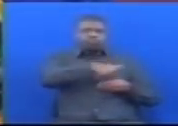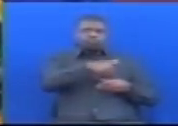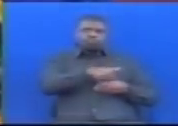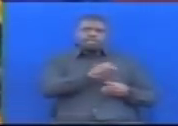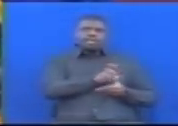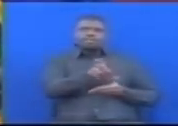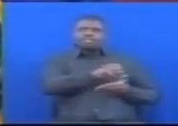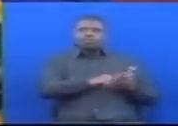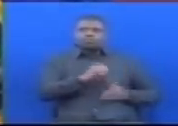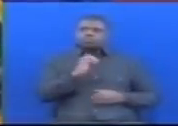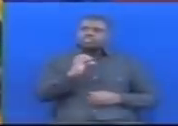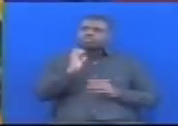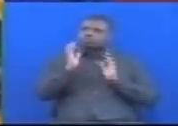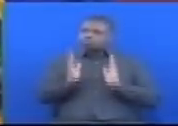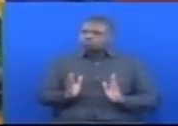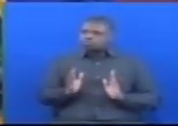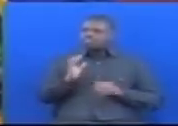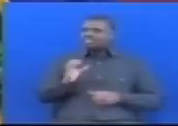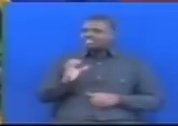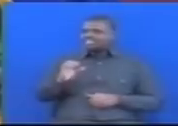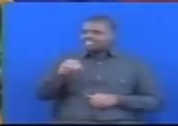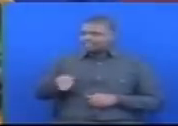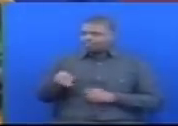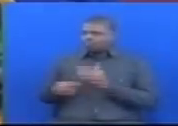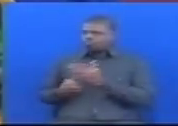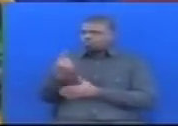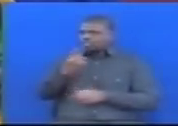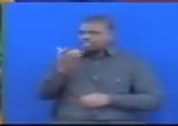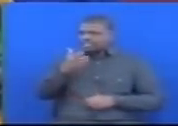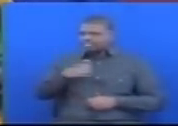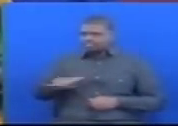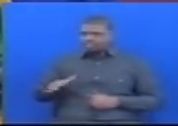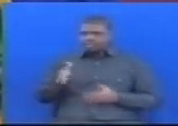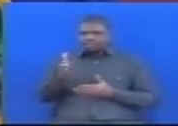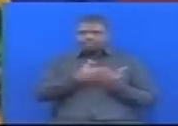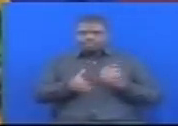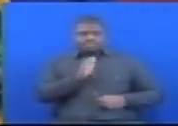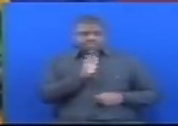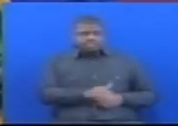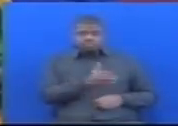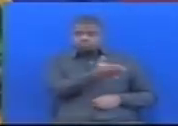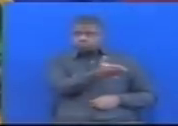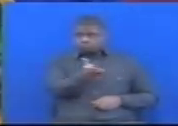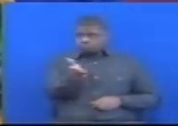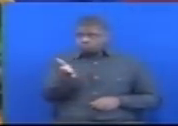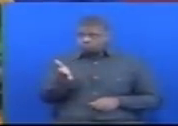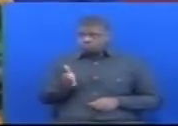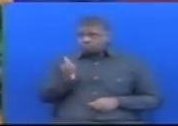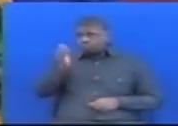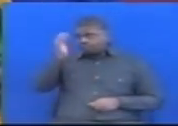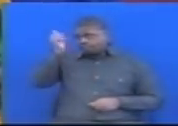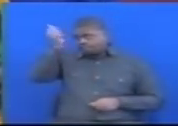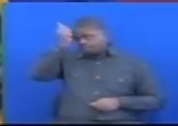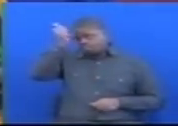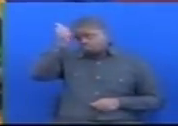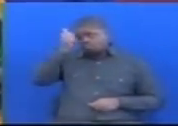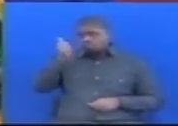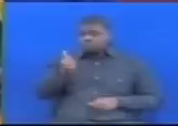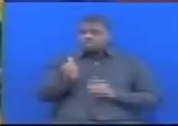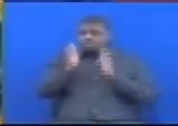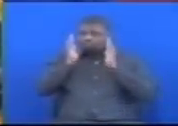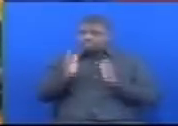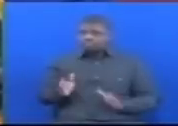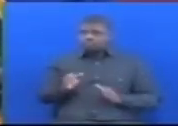cha Mapinduzi kutokea Zanzibar, na baadhi yenu humu wa bunge mtamkumbuka marehemu